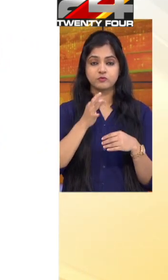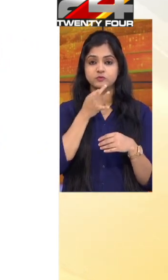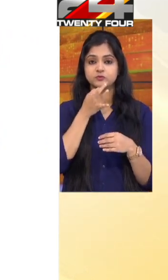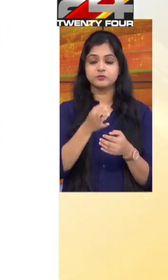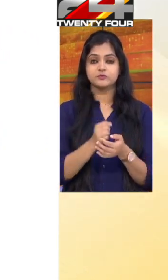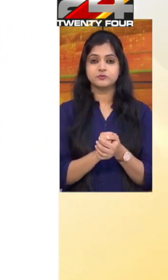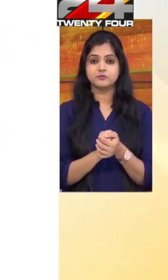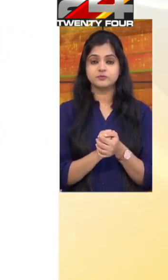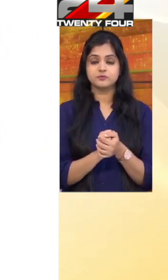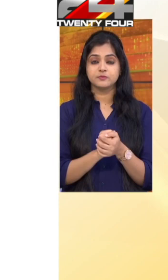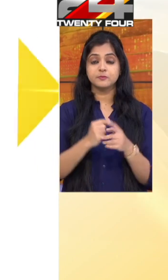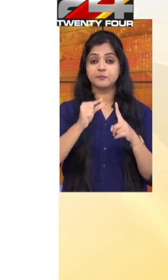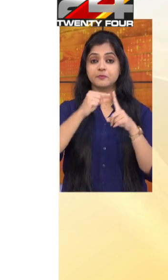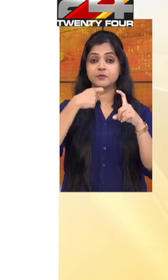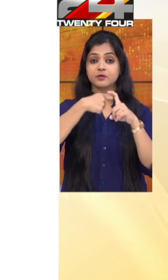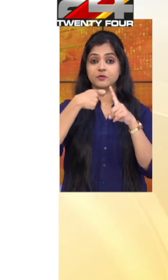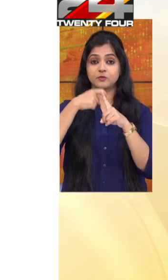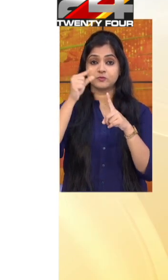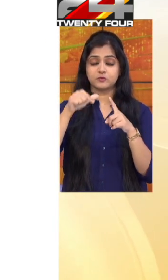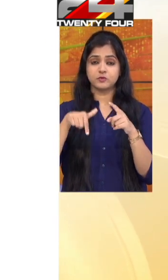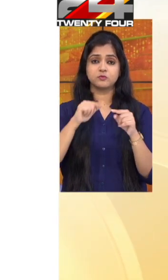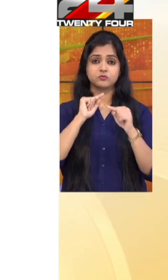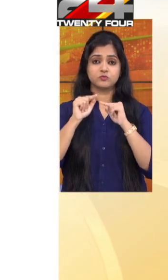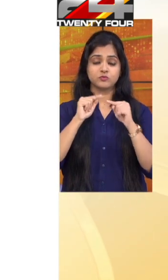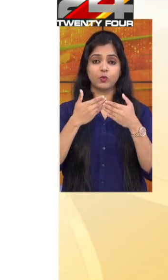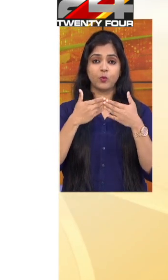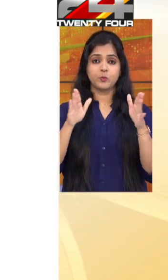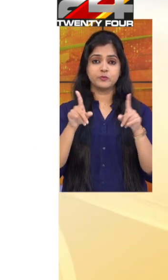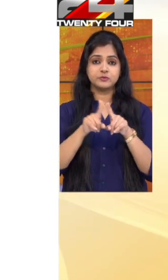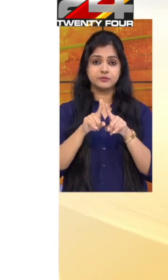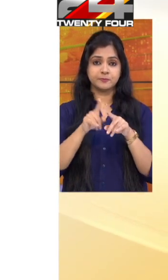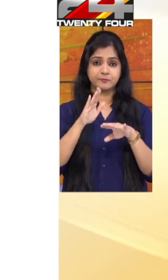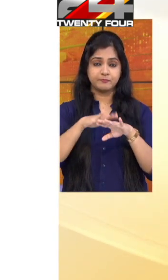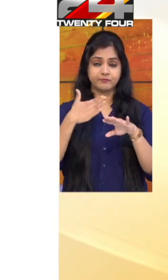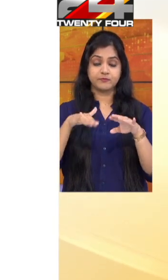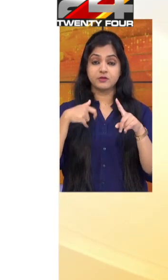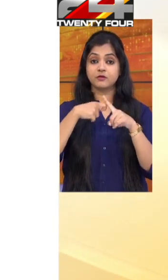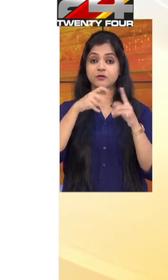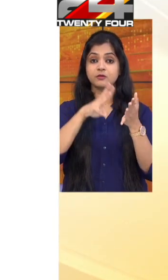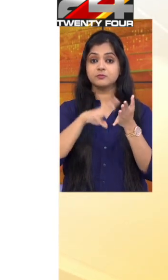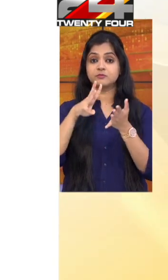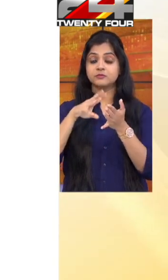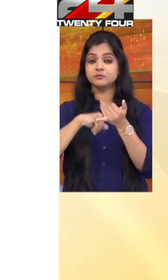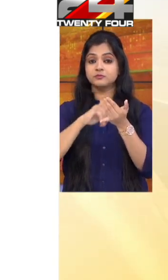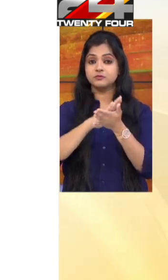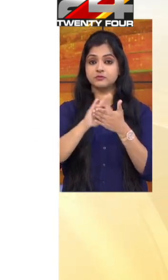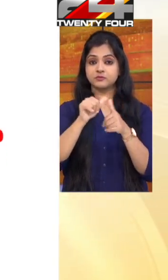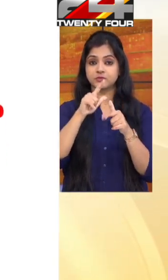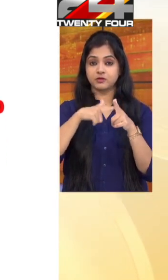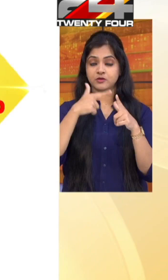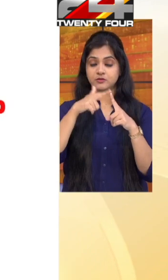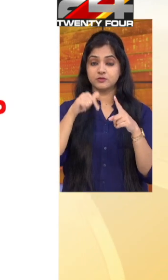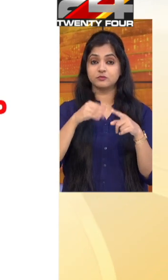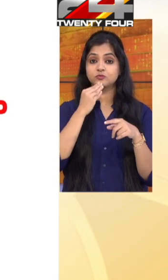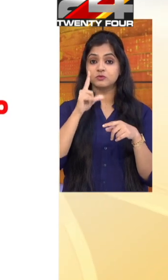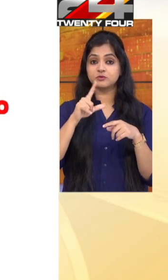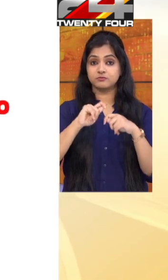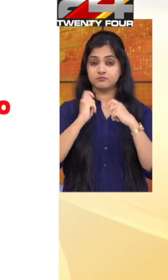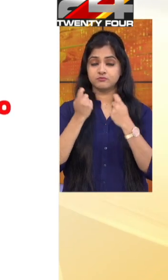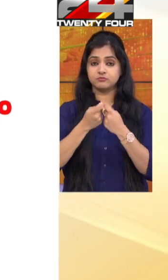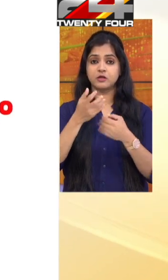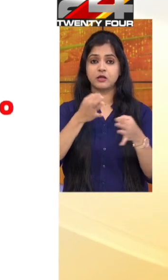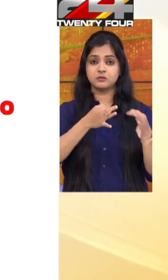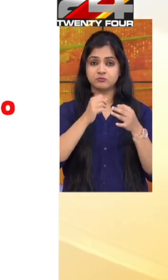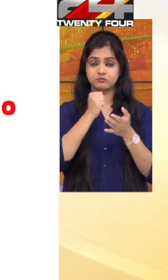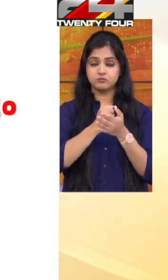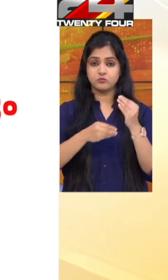വിനീത, പി കെ കുഞ്ഞാലിക്കുട്ടിക്കെതിരെ പരസ്യ വിമർശനം ഉന്നയിച്ചതിന് കെ എം ഷാജിയോട് ലീഗ് നേതൃത്വം വിശദീകരണം ചോദിച്ചിരിക്കുകയാണ്. ഇതിന്